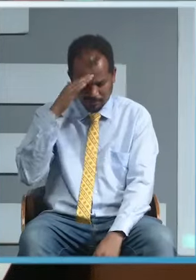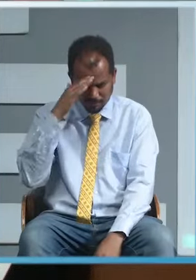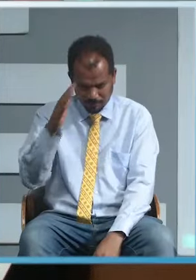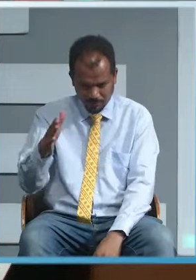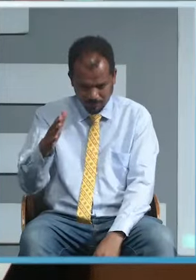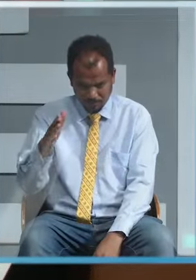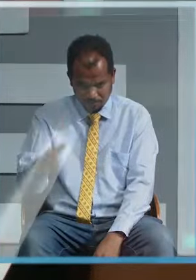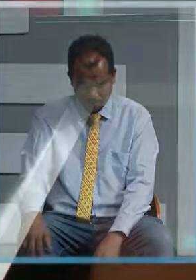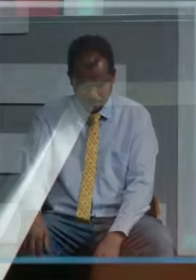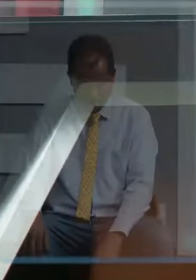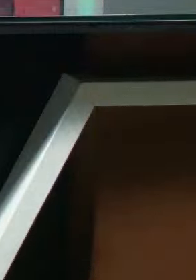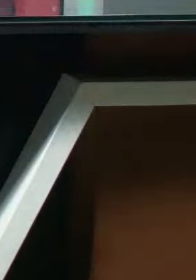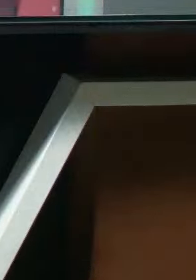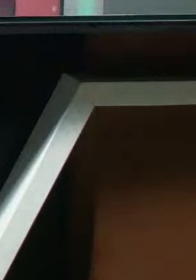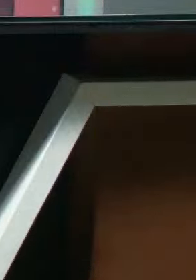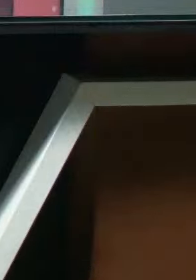ጋር። ሰላም።